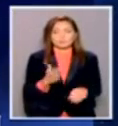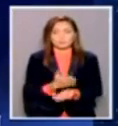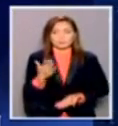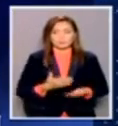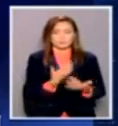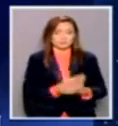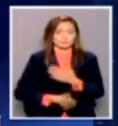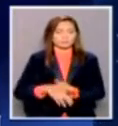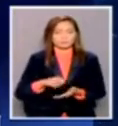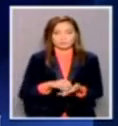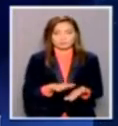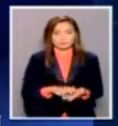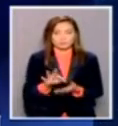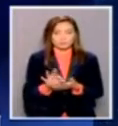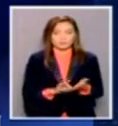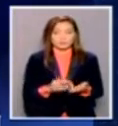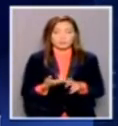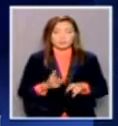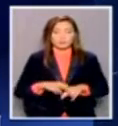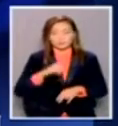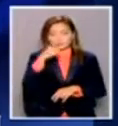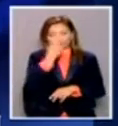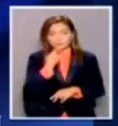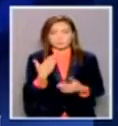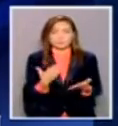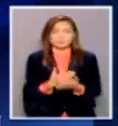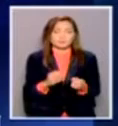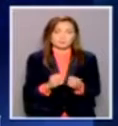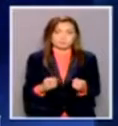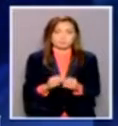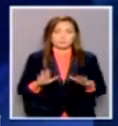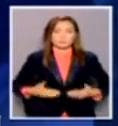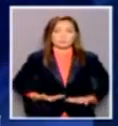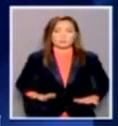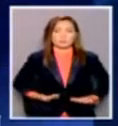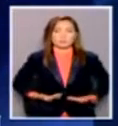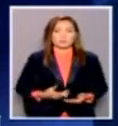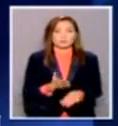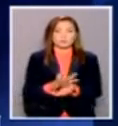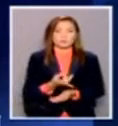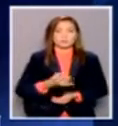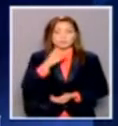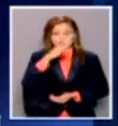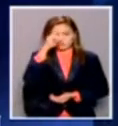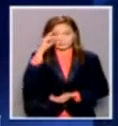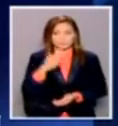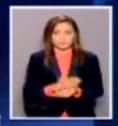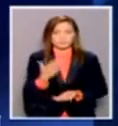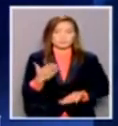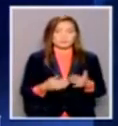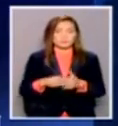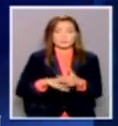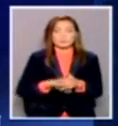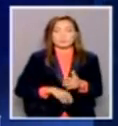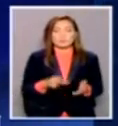если инвалидность установлена бессрочно, а также лица, выехавшие на постоянное место жительства за пределы Республики Казахстан. Если